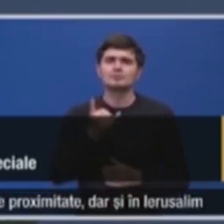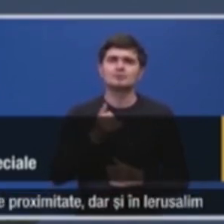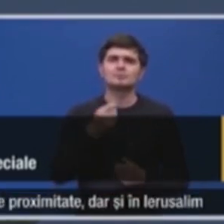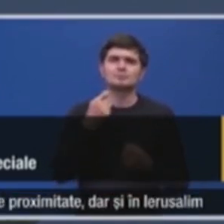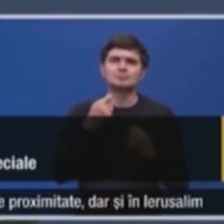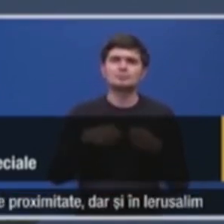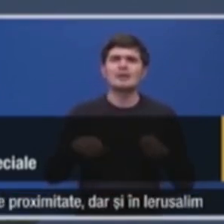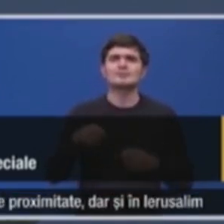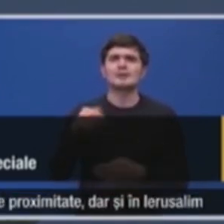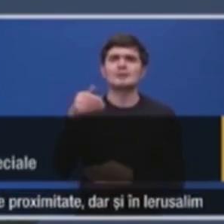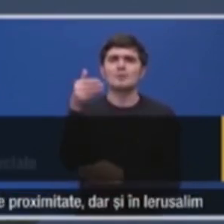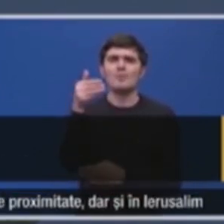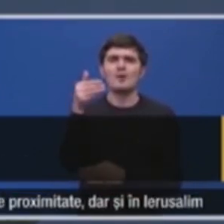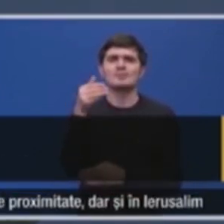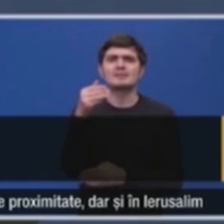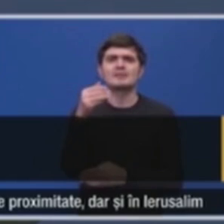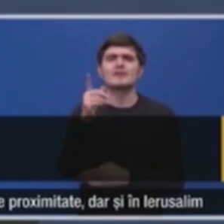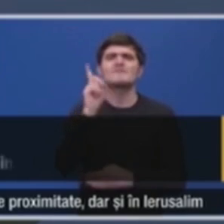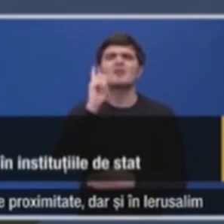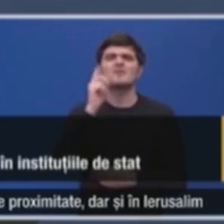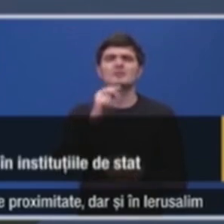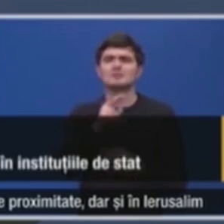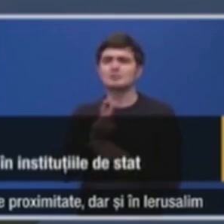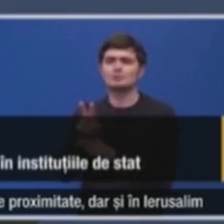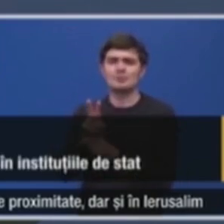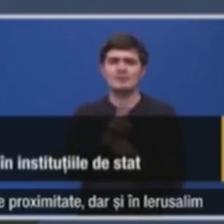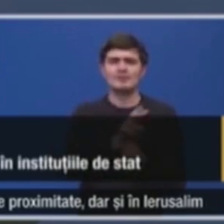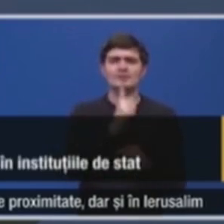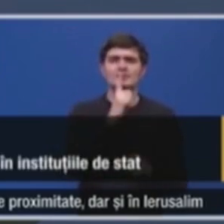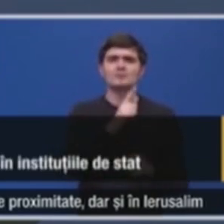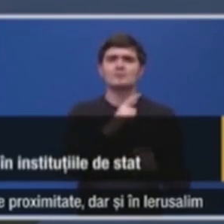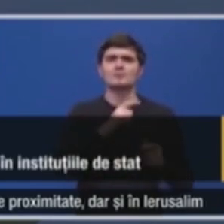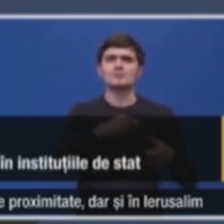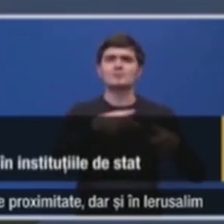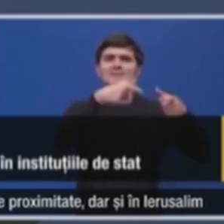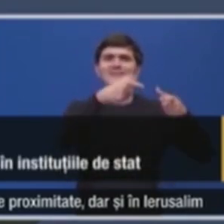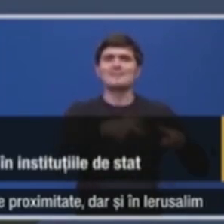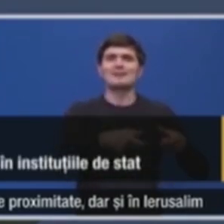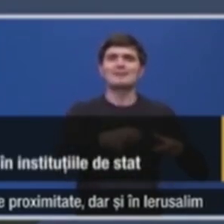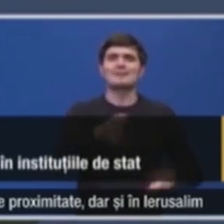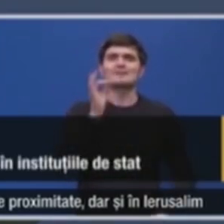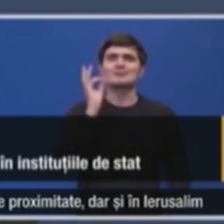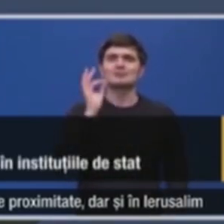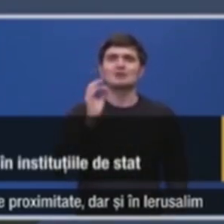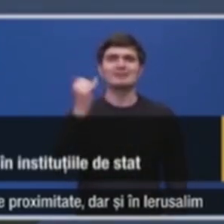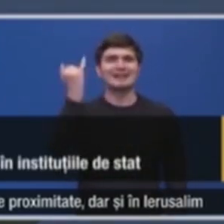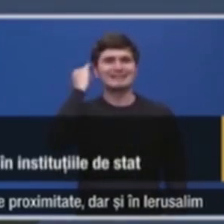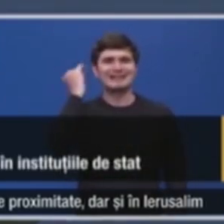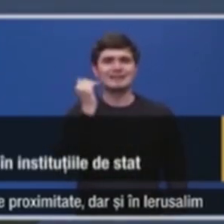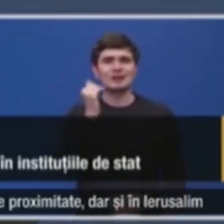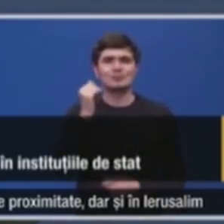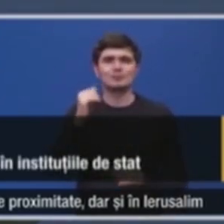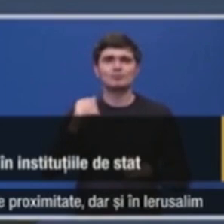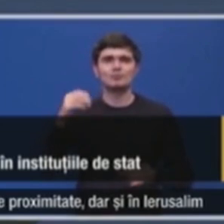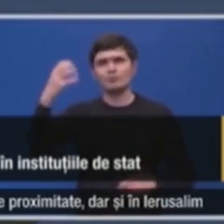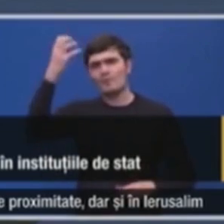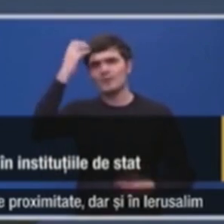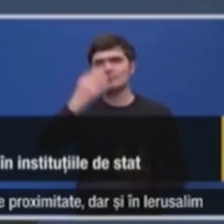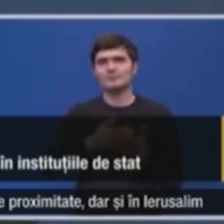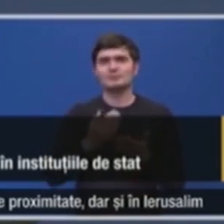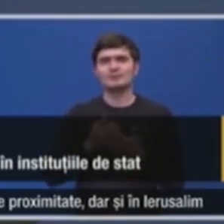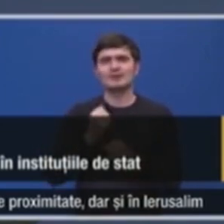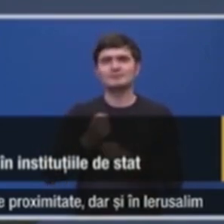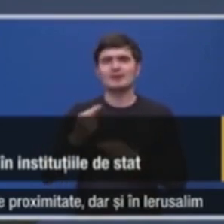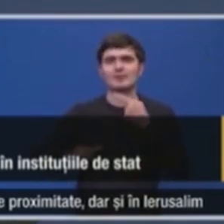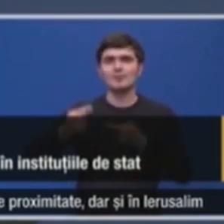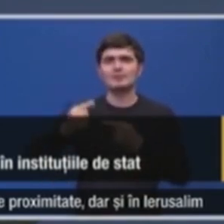Și vor fi supravegheate de către un departament special de la SGG care va face politica